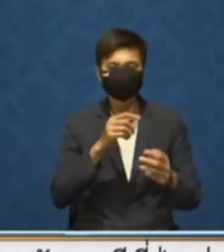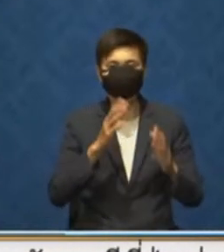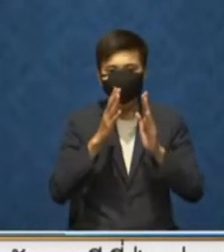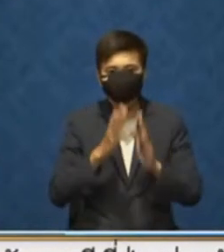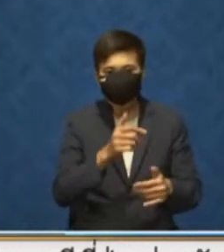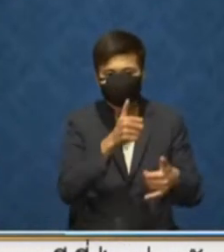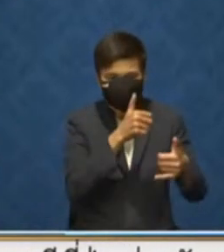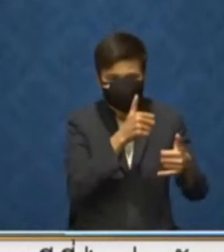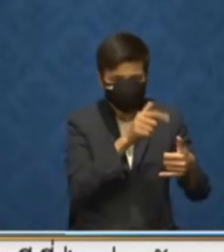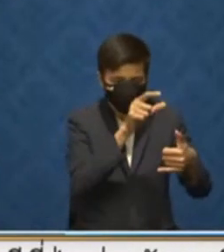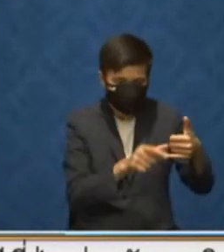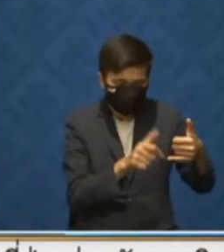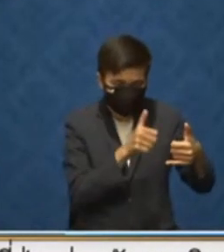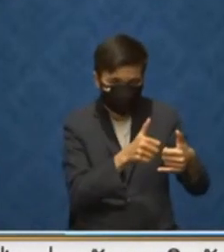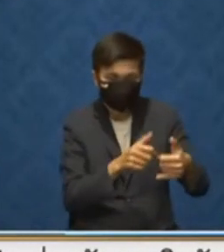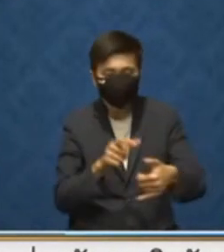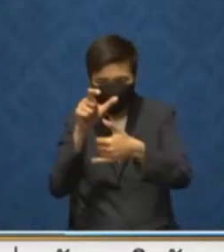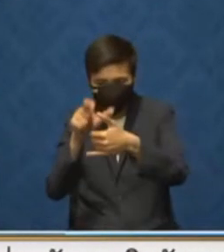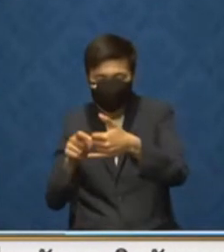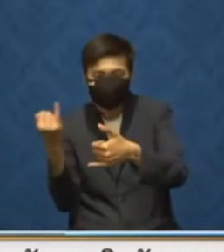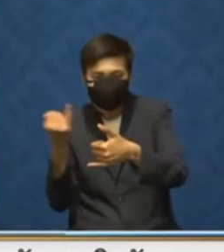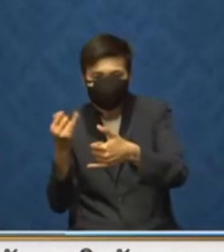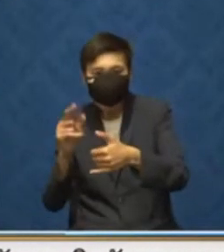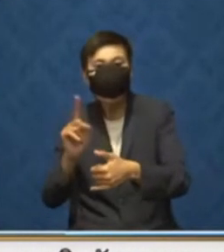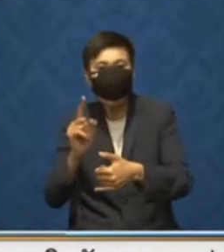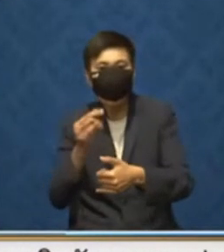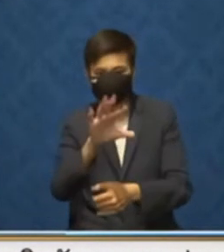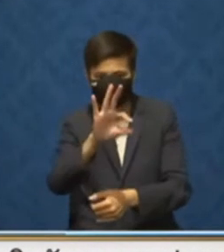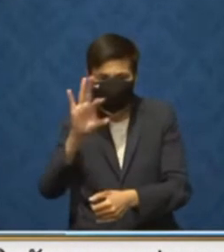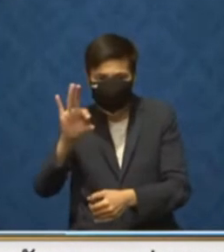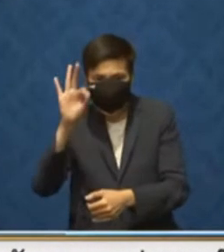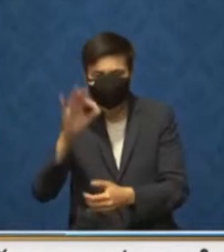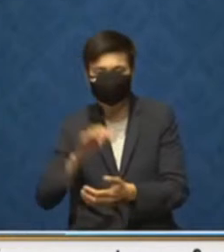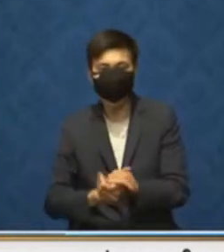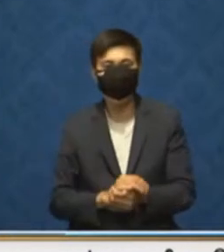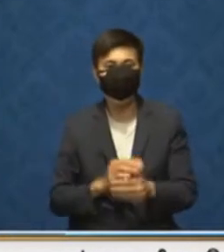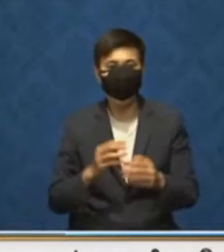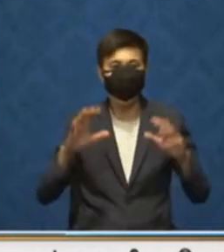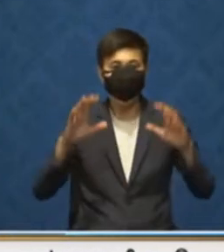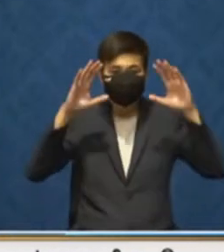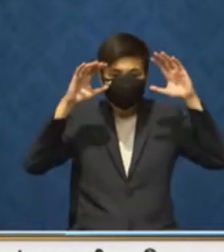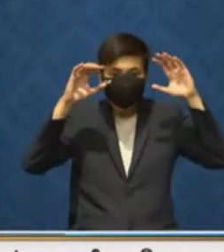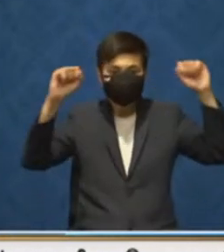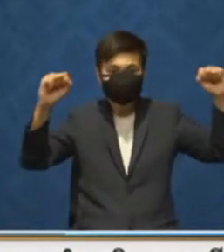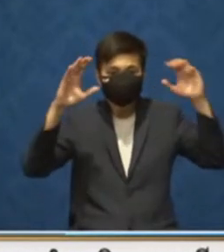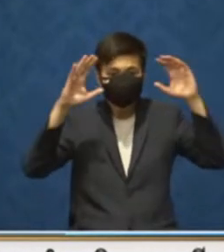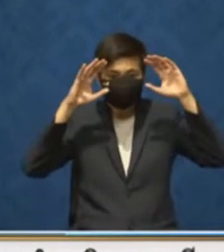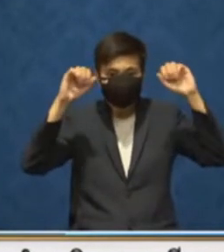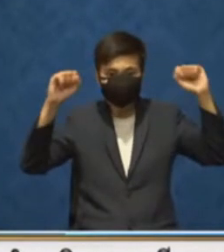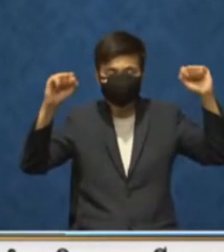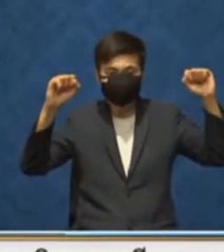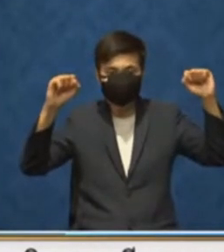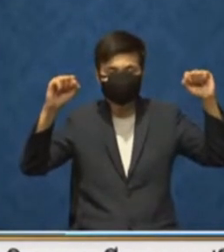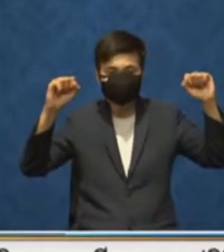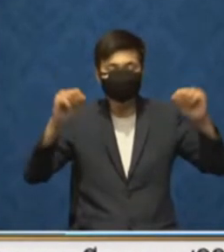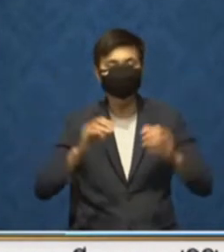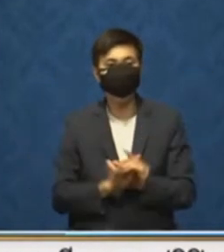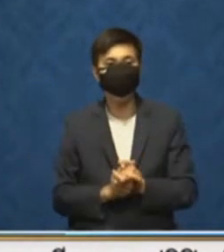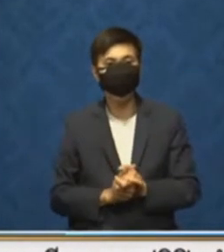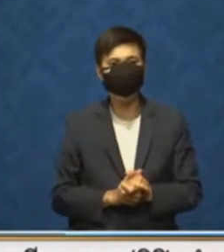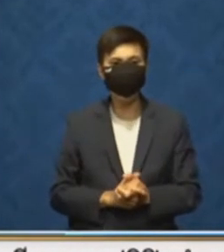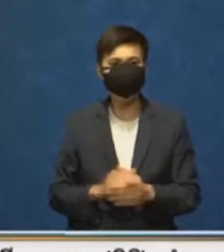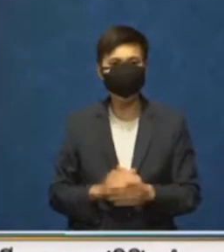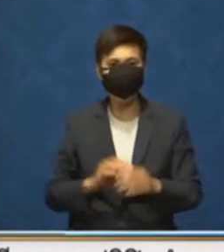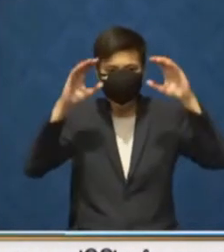45อาเซเลอรี่ประธานาธิบดีศรีลังกาบริหารประเทศชาติ